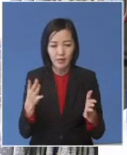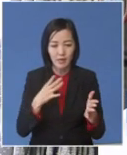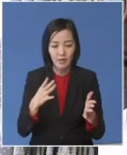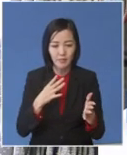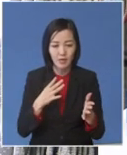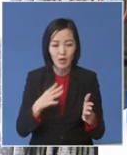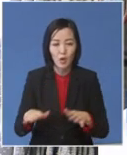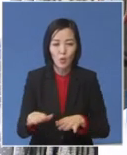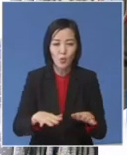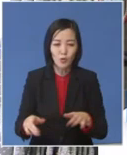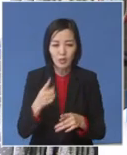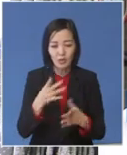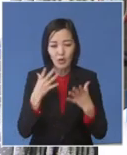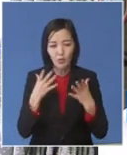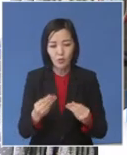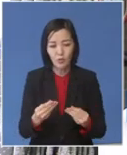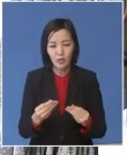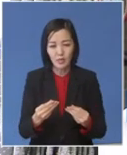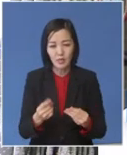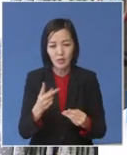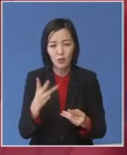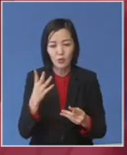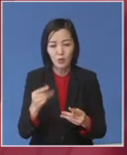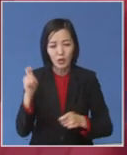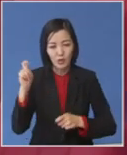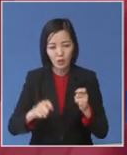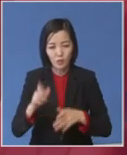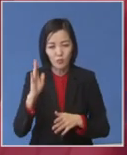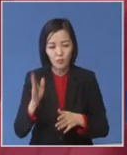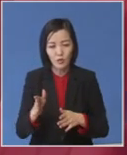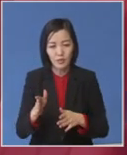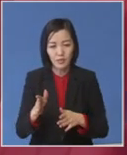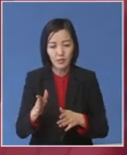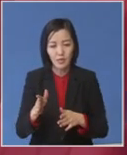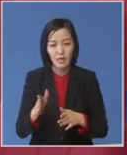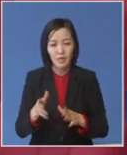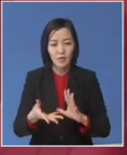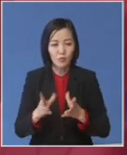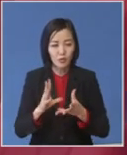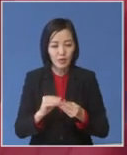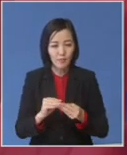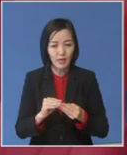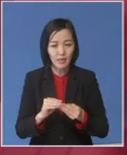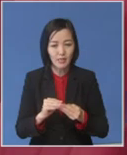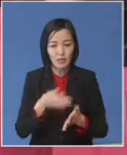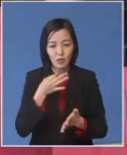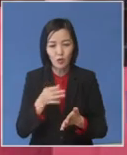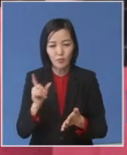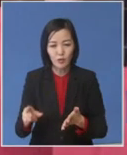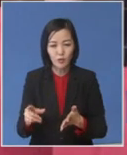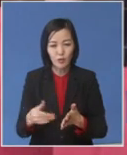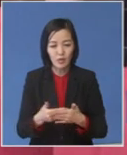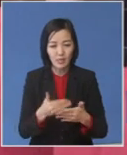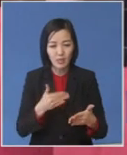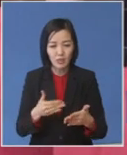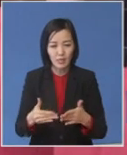олма, өңірде таяу күндерде екі күн қатарынан жауын жауады деген болжам бар. Осыған орай жауапты құрылымдар кешенді дайындық